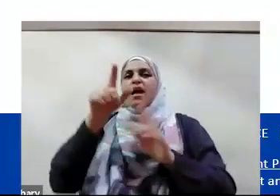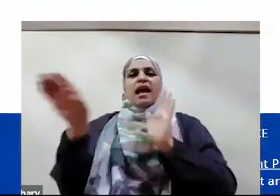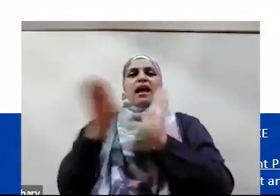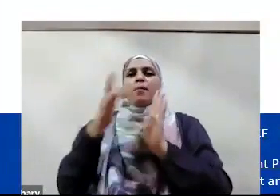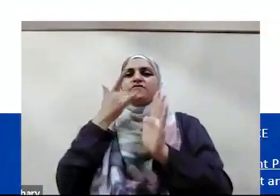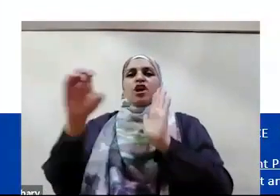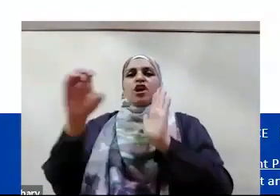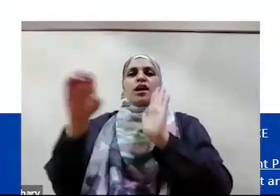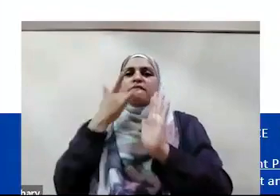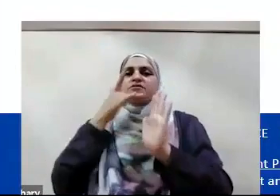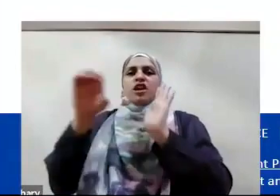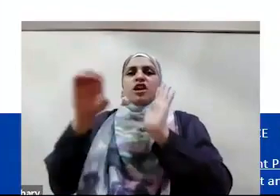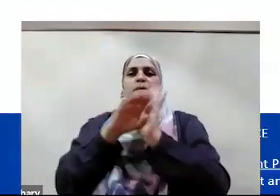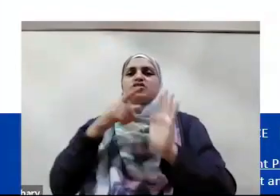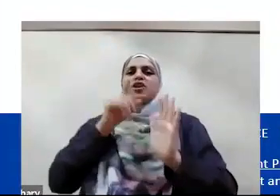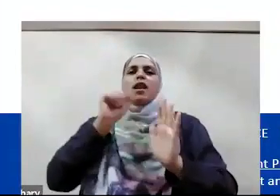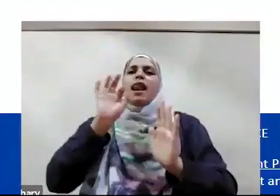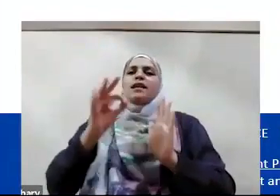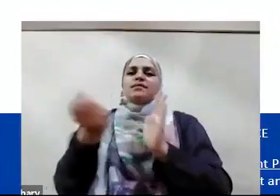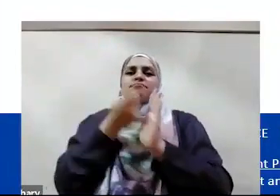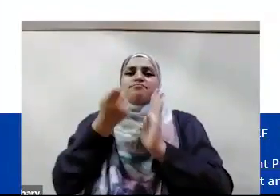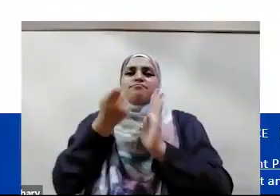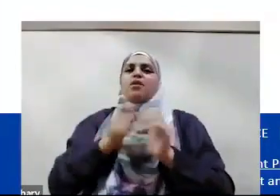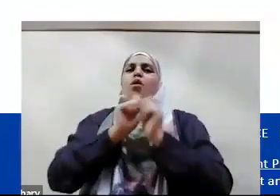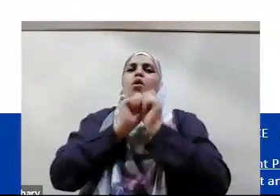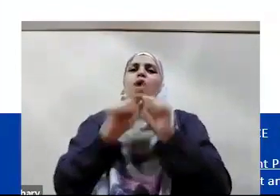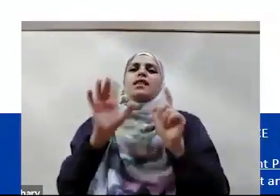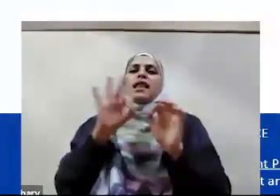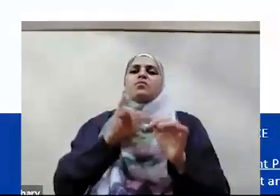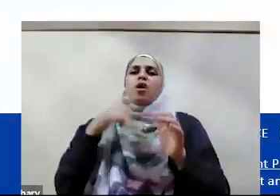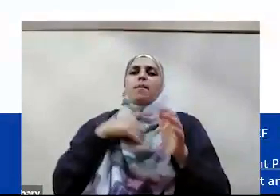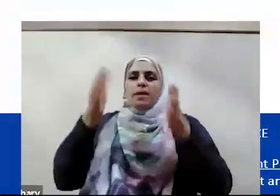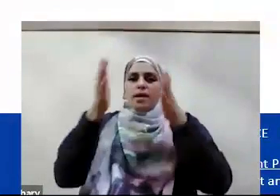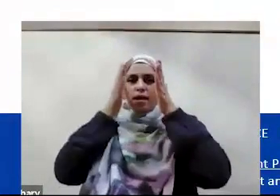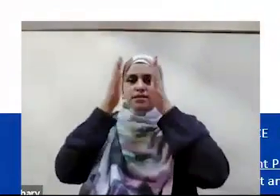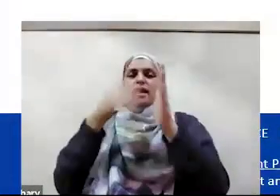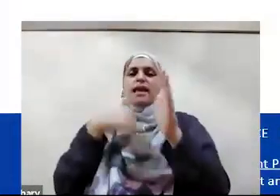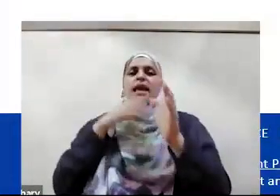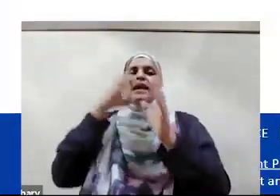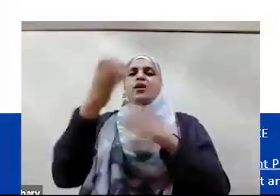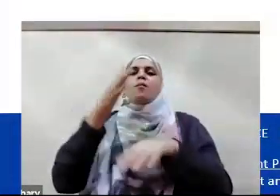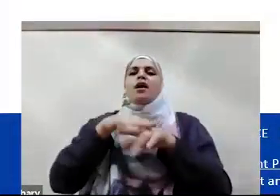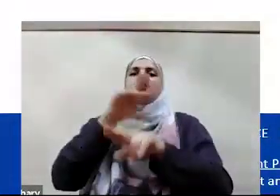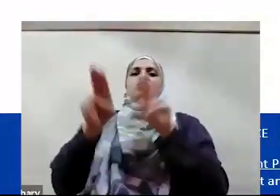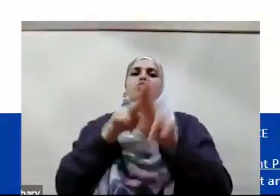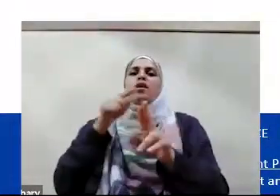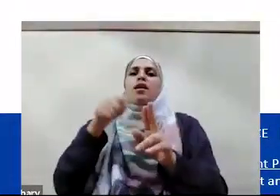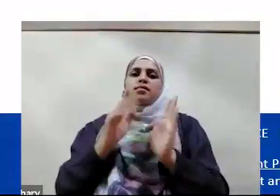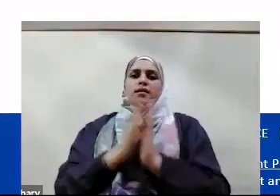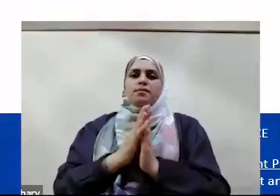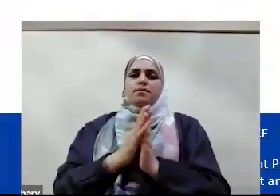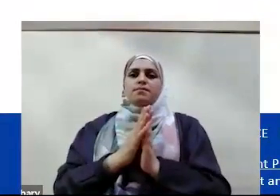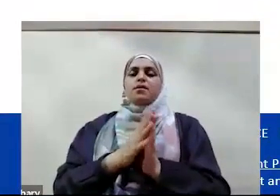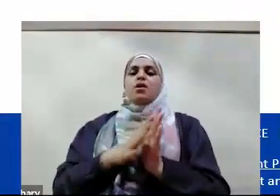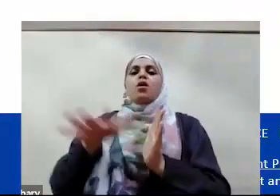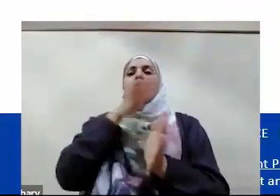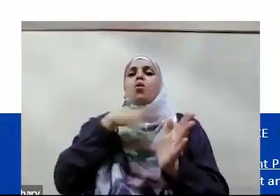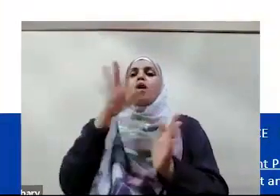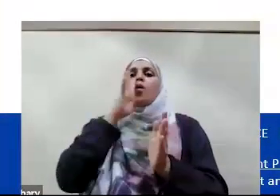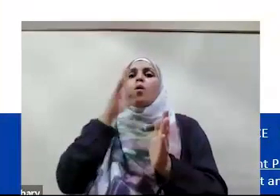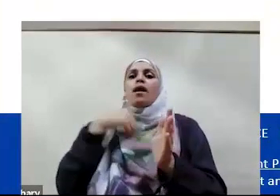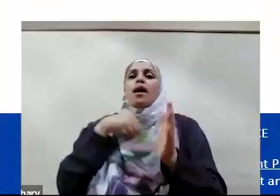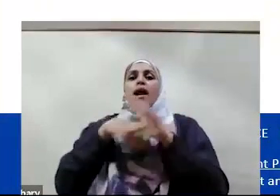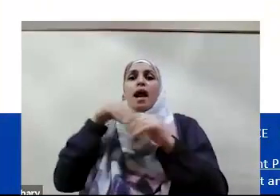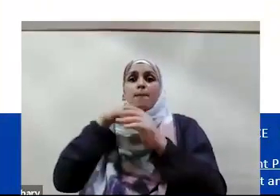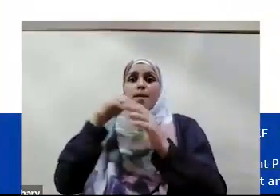عليه وهكذا. فلازم ان انا اهتم ان انا اجاوب على الاسئله دي. كل الاوراق اللي انا هرفعها احاول على